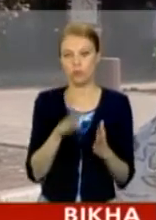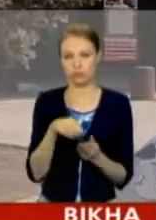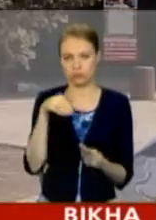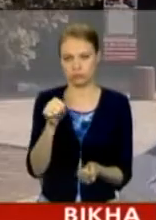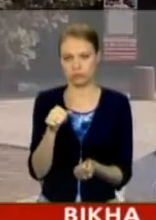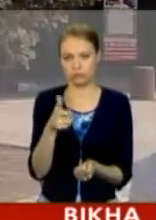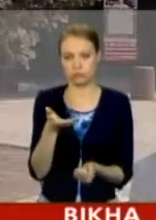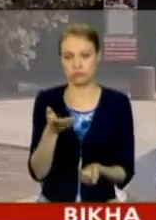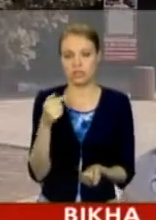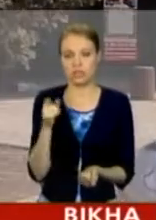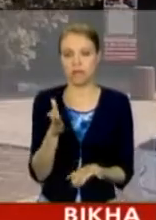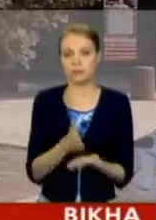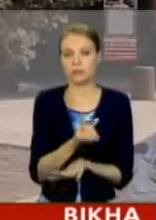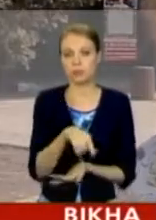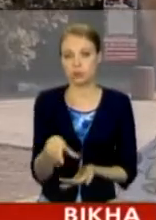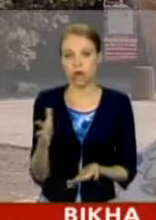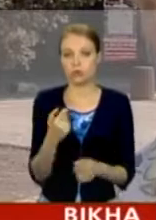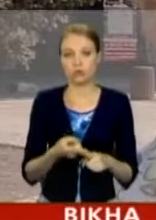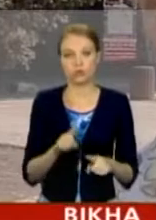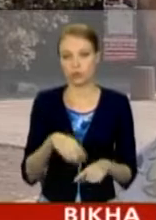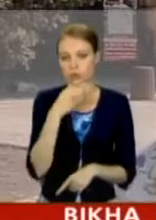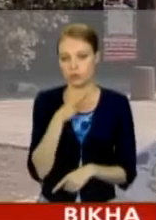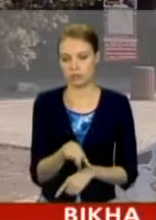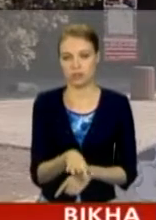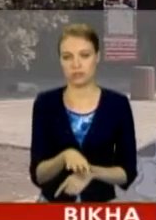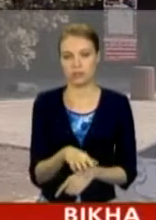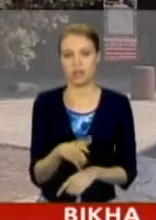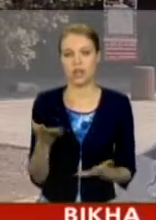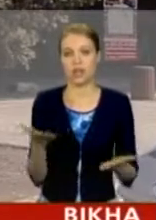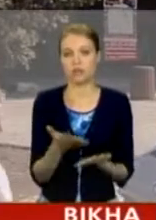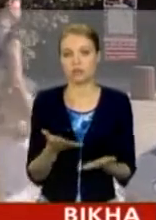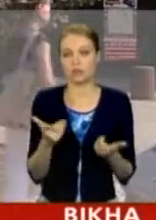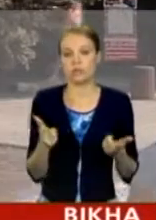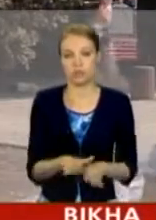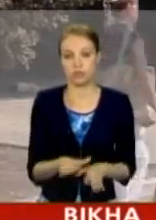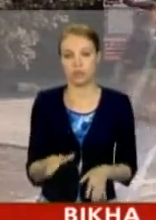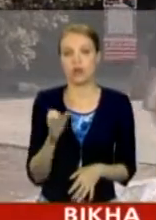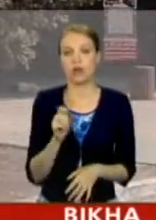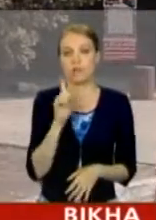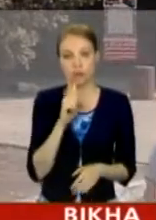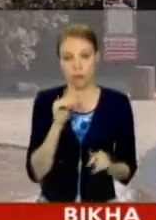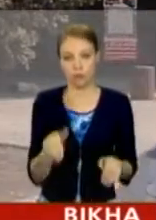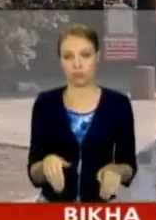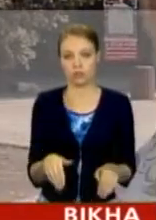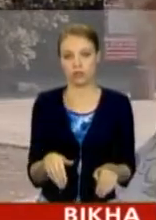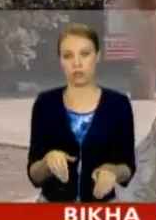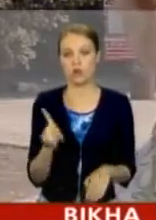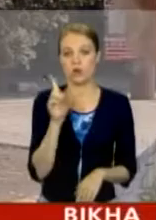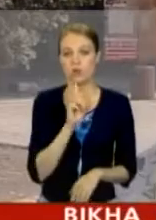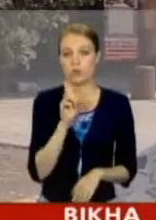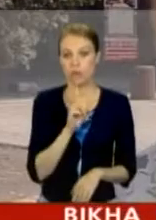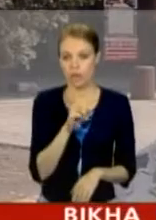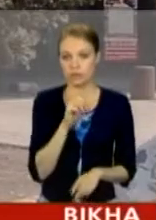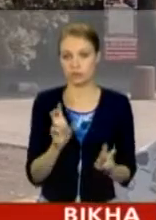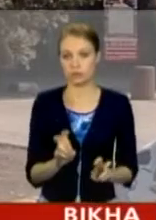безслідно. Там є люди, яким це не подобається. Которые не принимают, они им пока молчат, пока